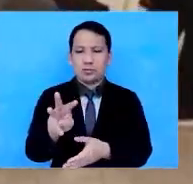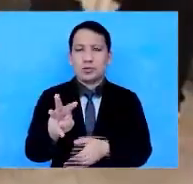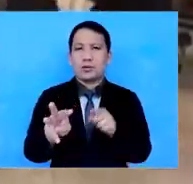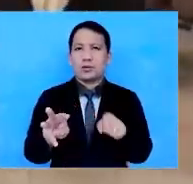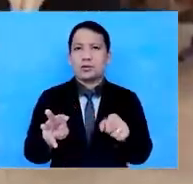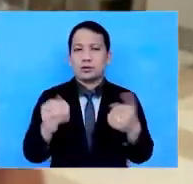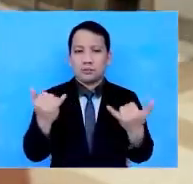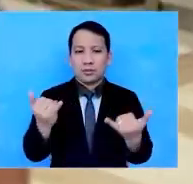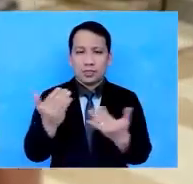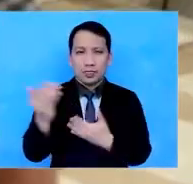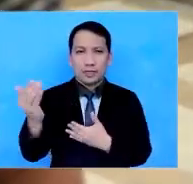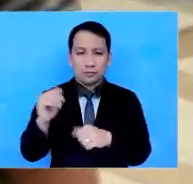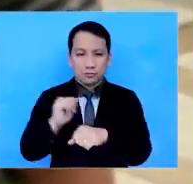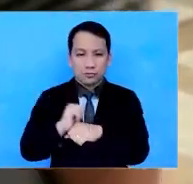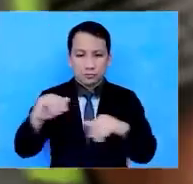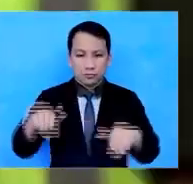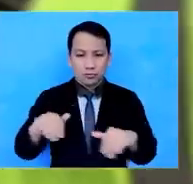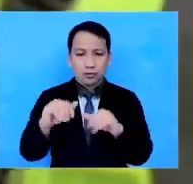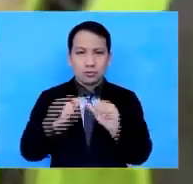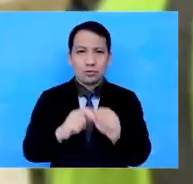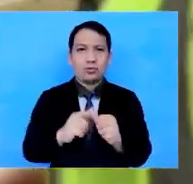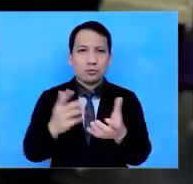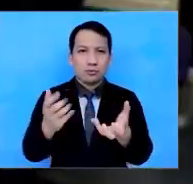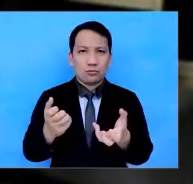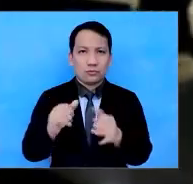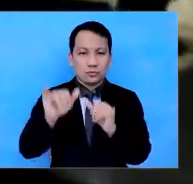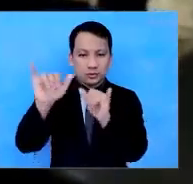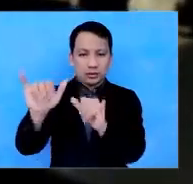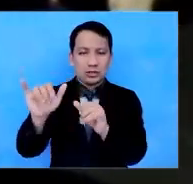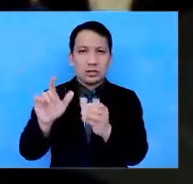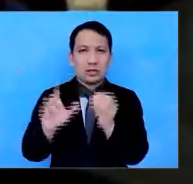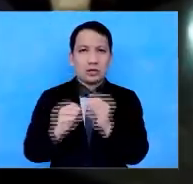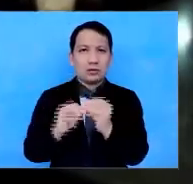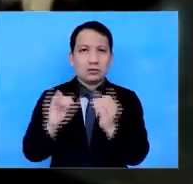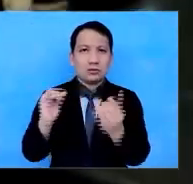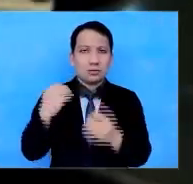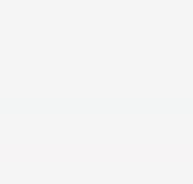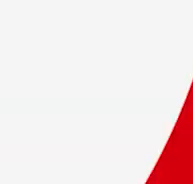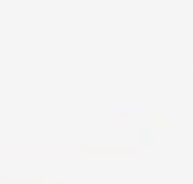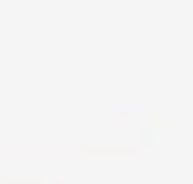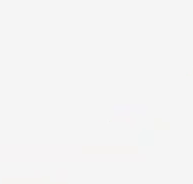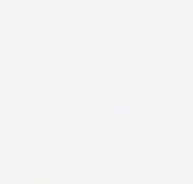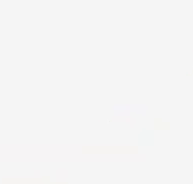na kasalukuyan ng nagtatrabaho roon at gusto pang manatili sa kanilang mga employer.